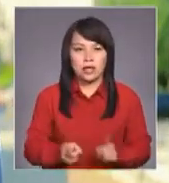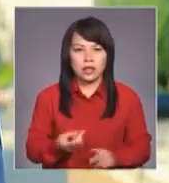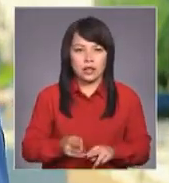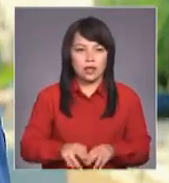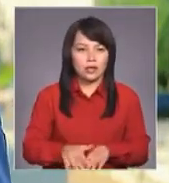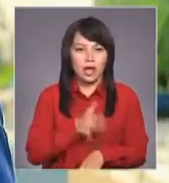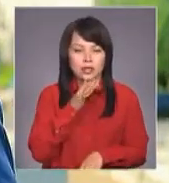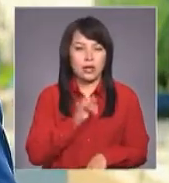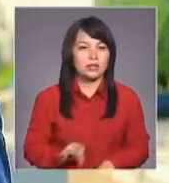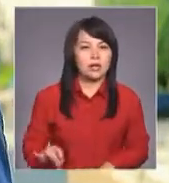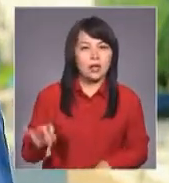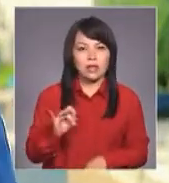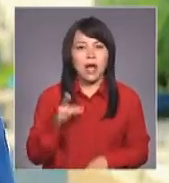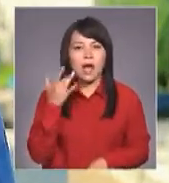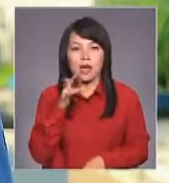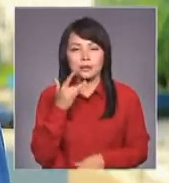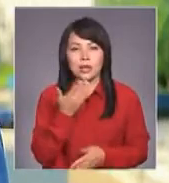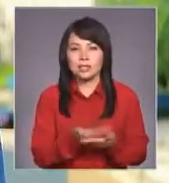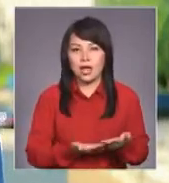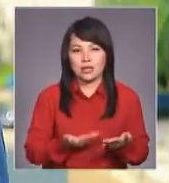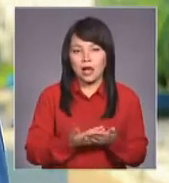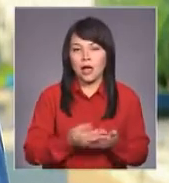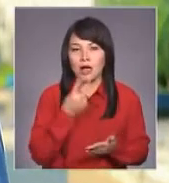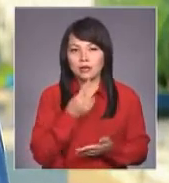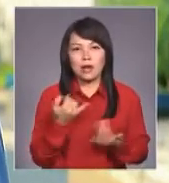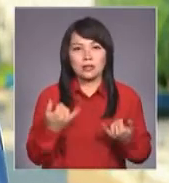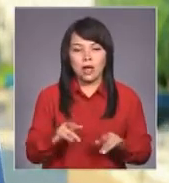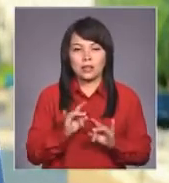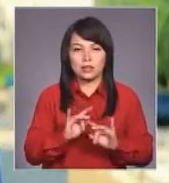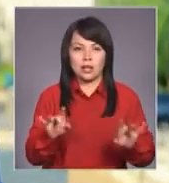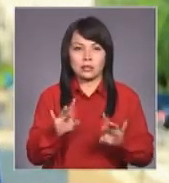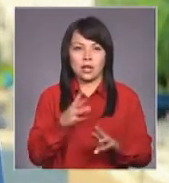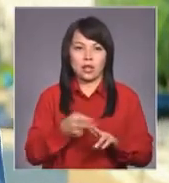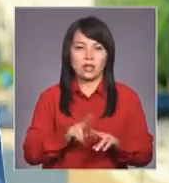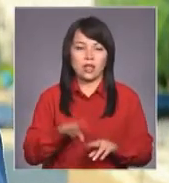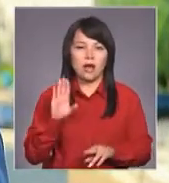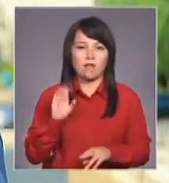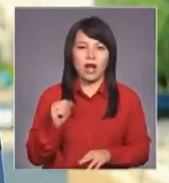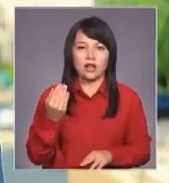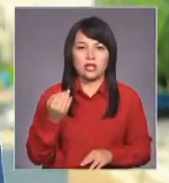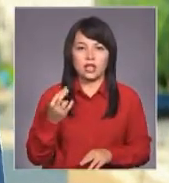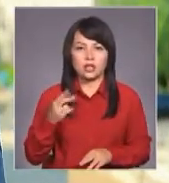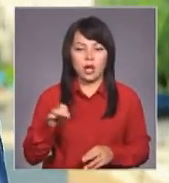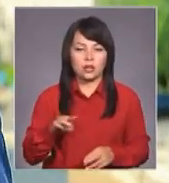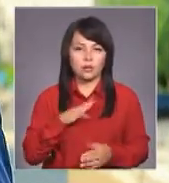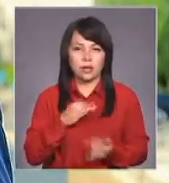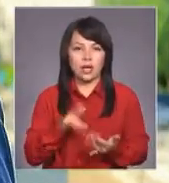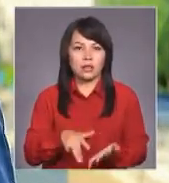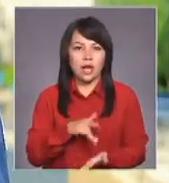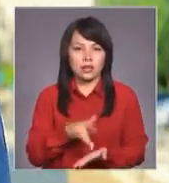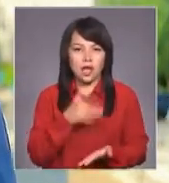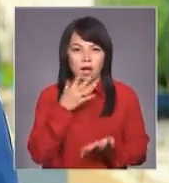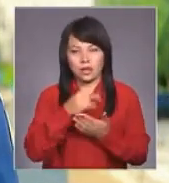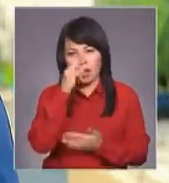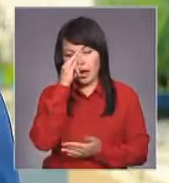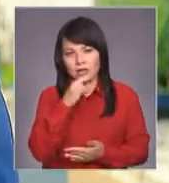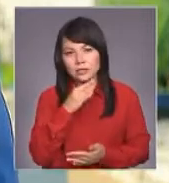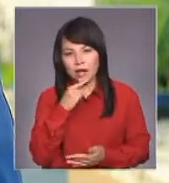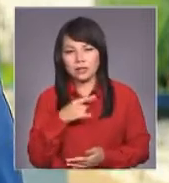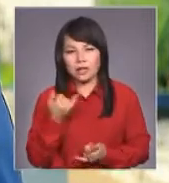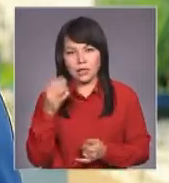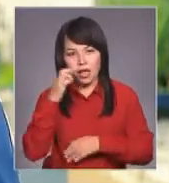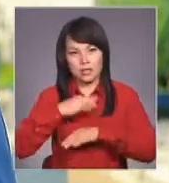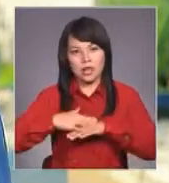күткен тарихи оқиға америкалық сарапшыларды да бейжай қалдырған жоқ. Вашингтонда бас қосқан саяси элита қазақ елі үшін маңызды адамның